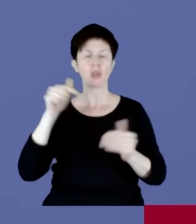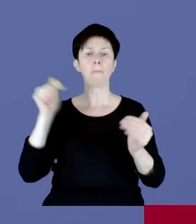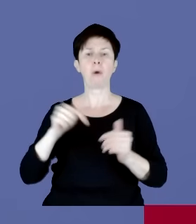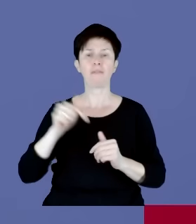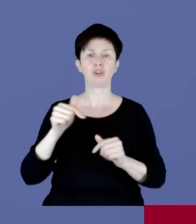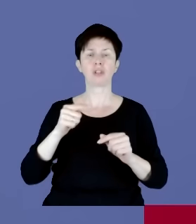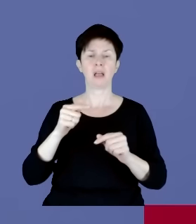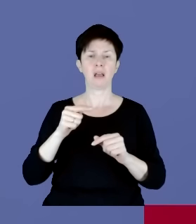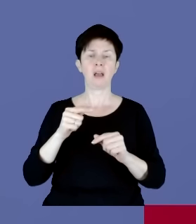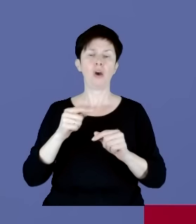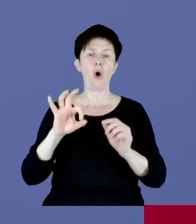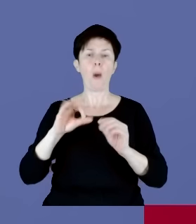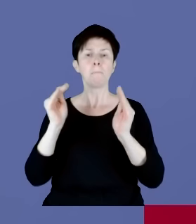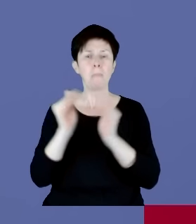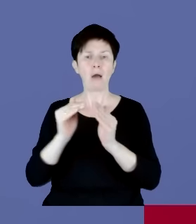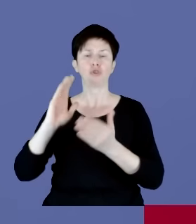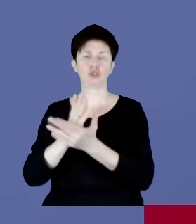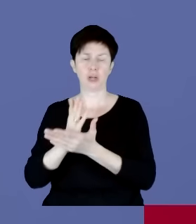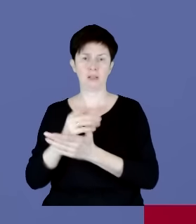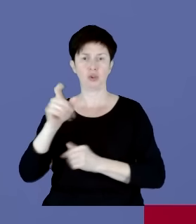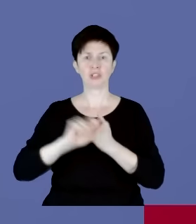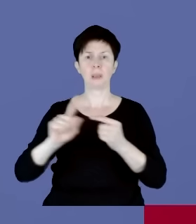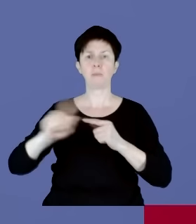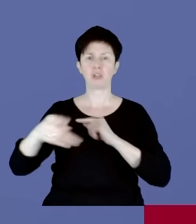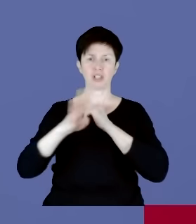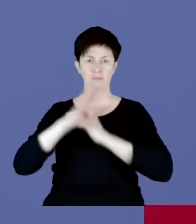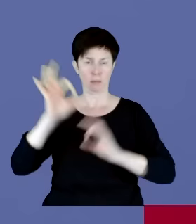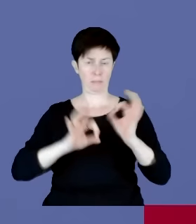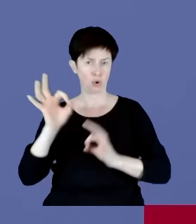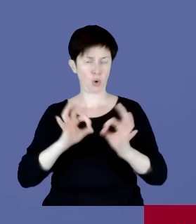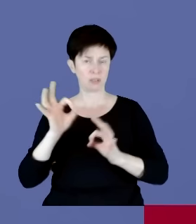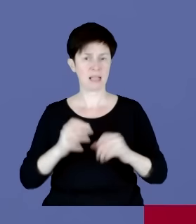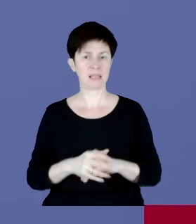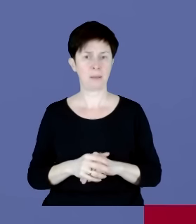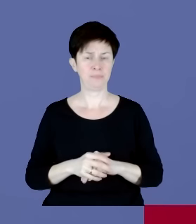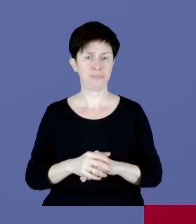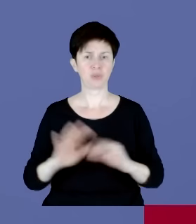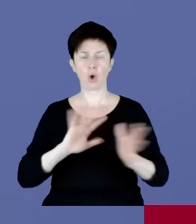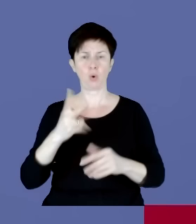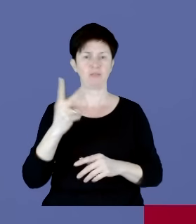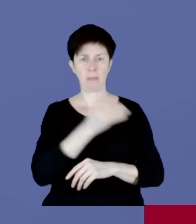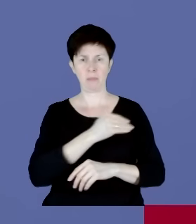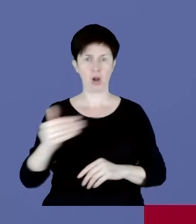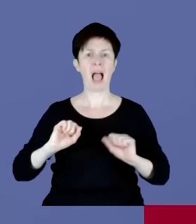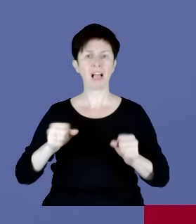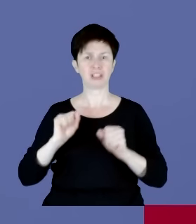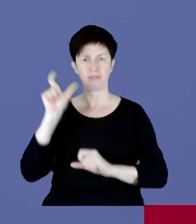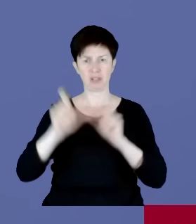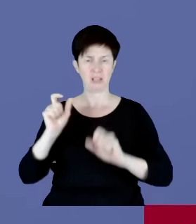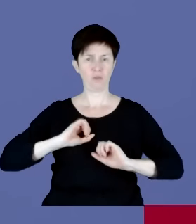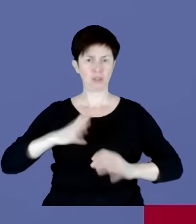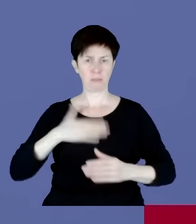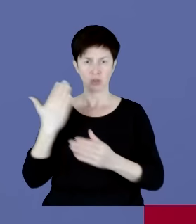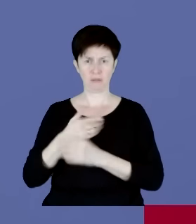i średnich. Ich mamy ponad 90%, tak jak pan redaktor powiedział, ponad około 2 milionów aktywnych przedsiębiorstw. I ta składka zdrowotna dzisiaj